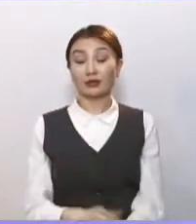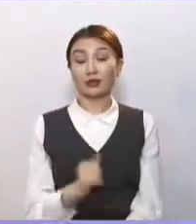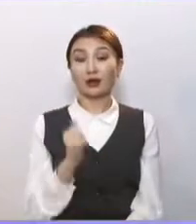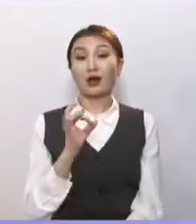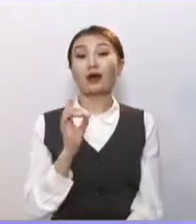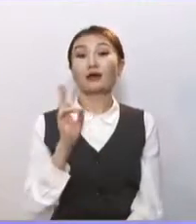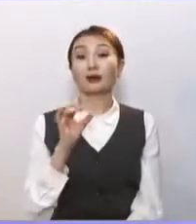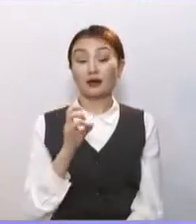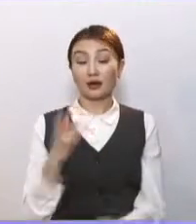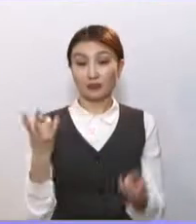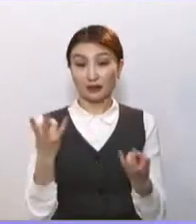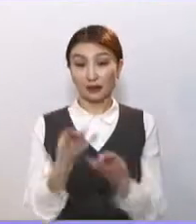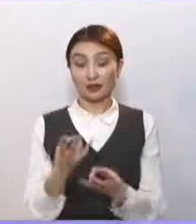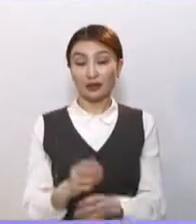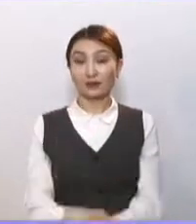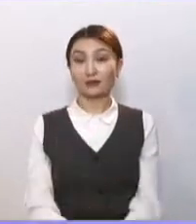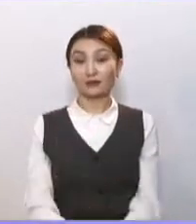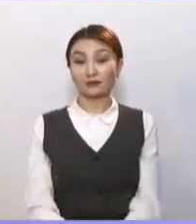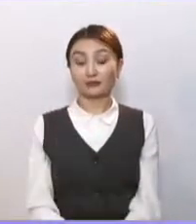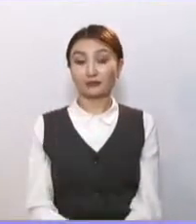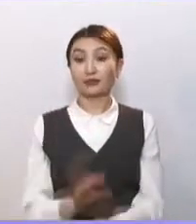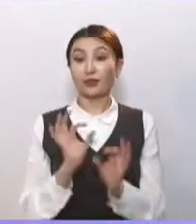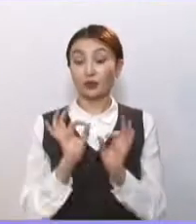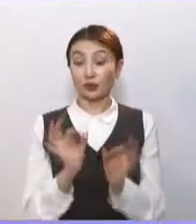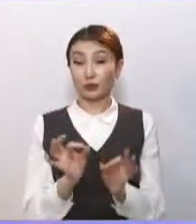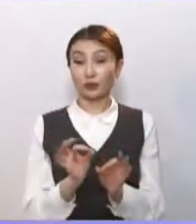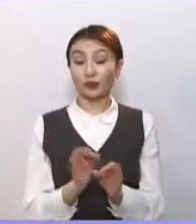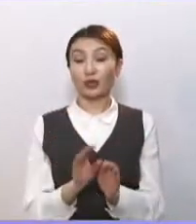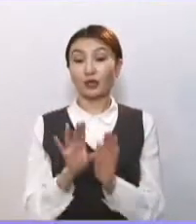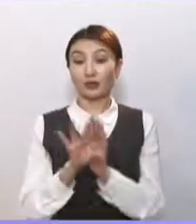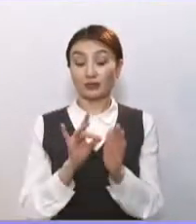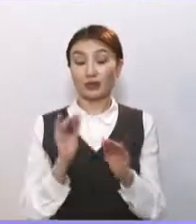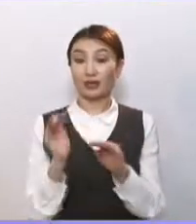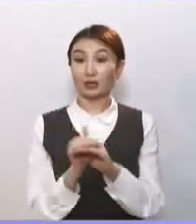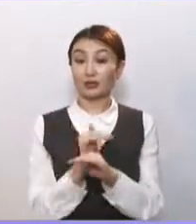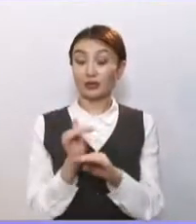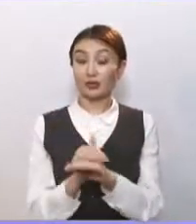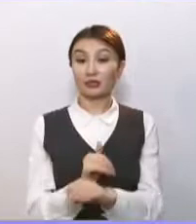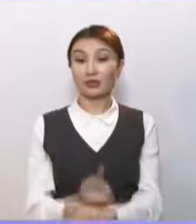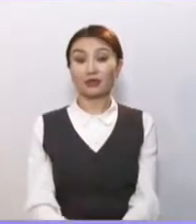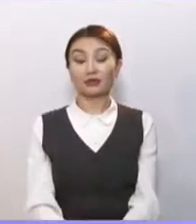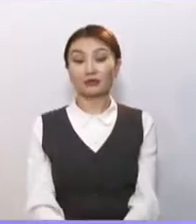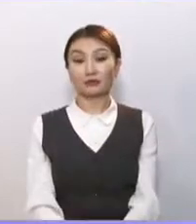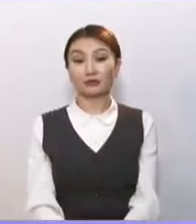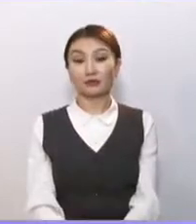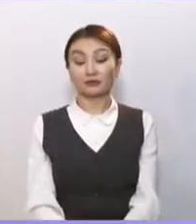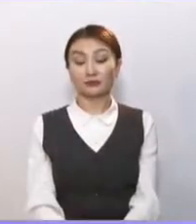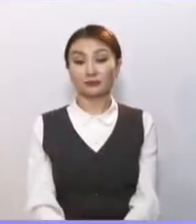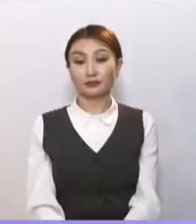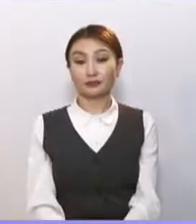Аркан керек бул оюнга. Туура тапсаңар балдар, азаматсыңар.